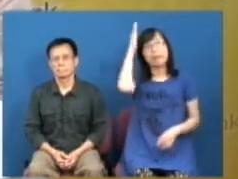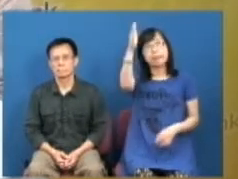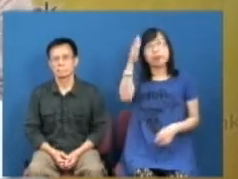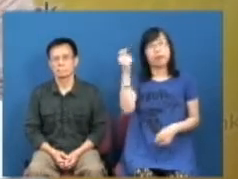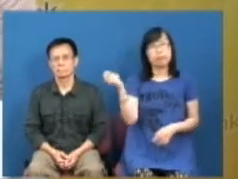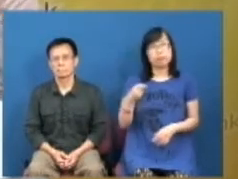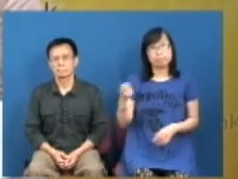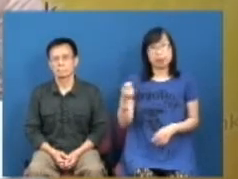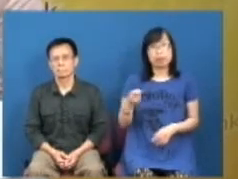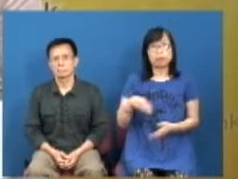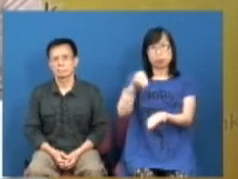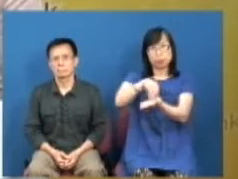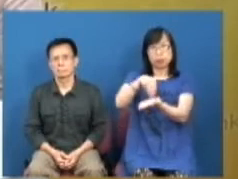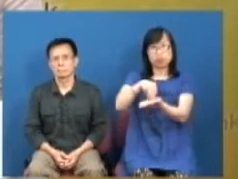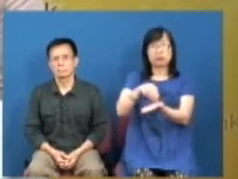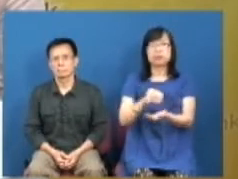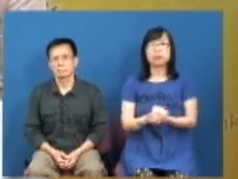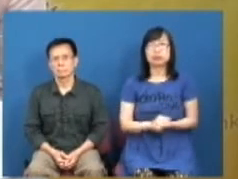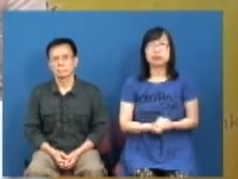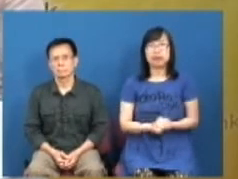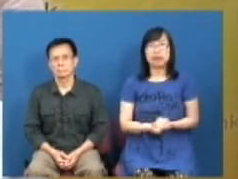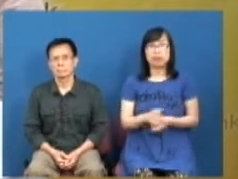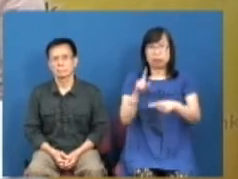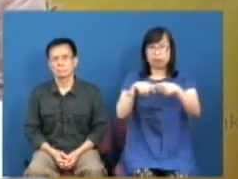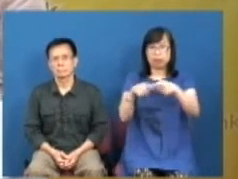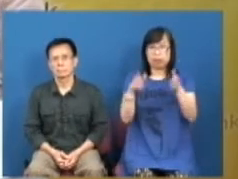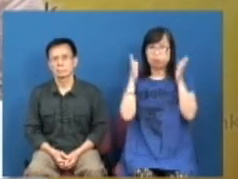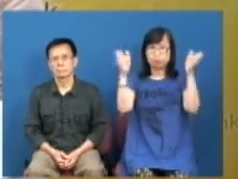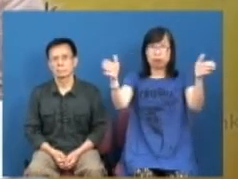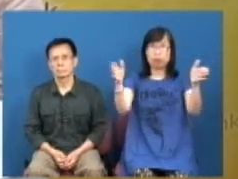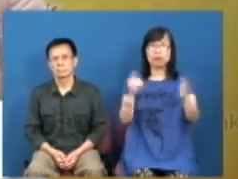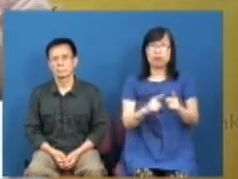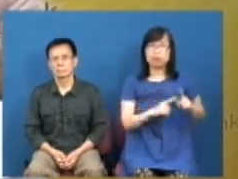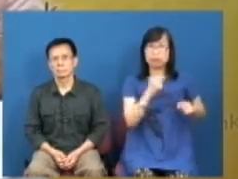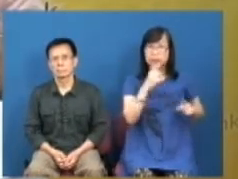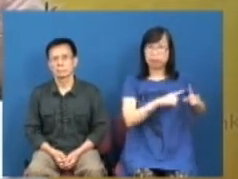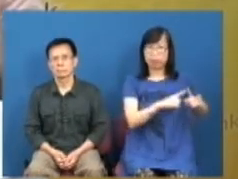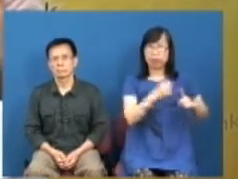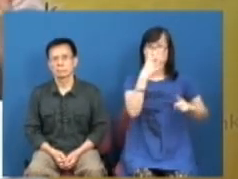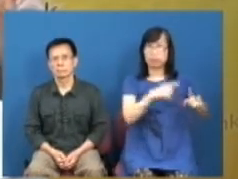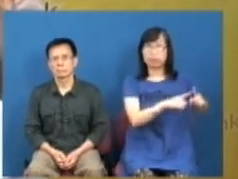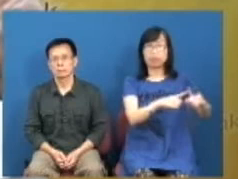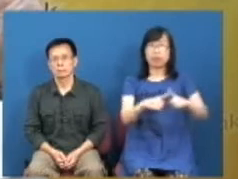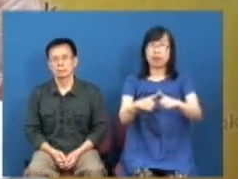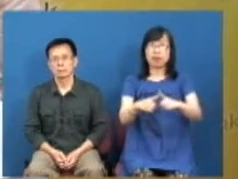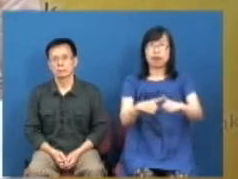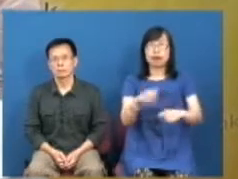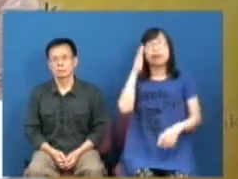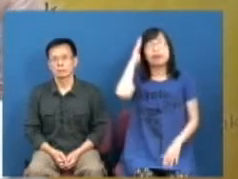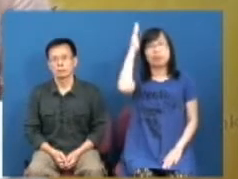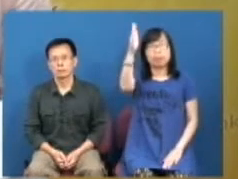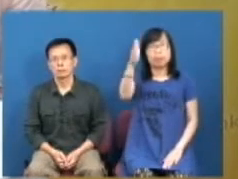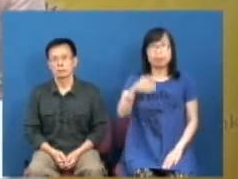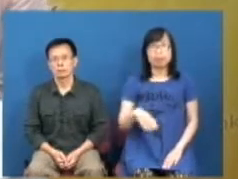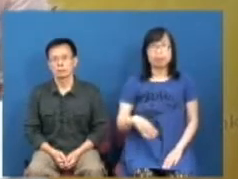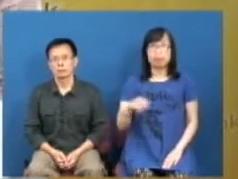快落實沙中線嘅一個即係大方向咧，居民係極為之即係盼望盡快